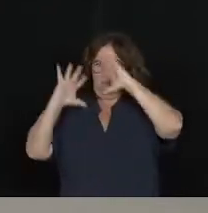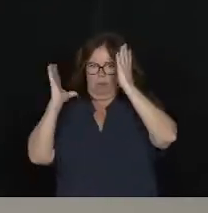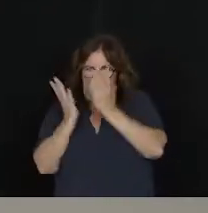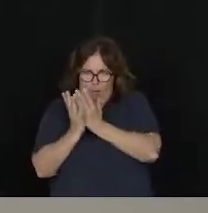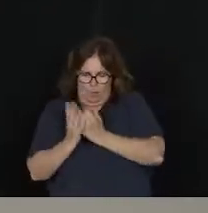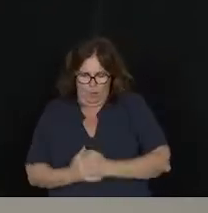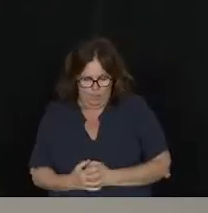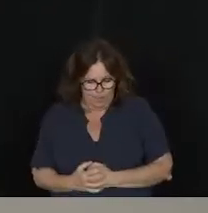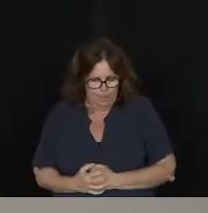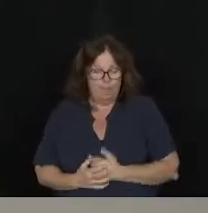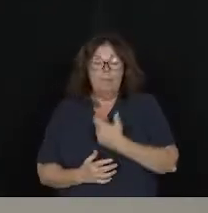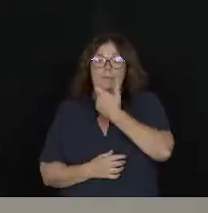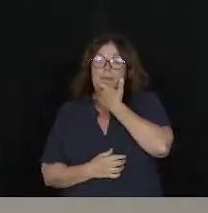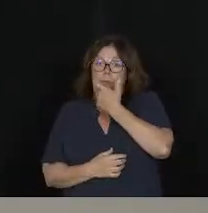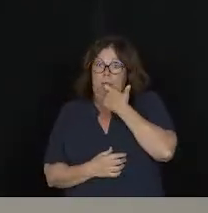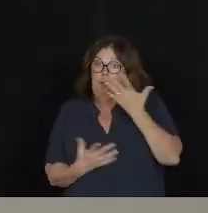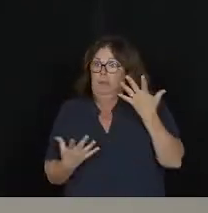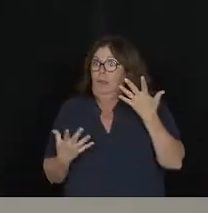de